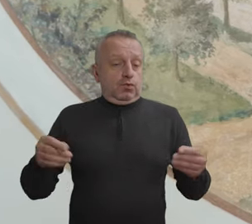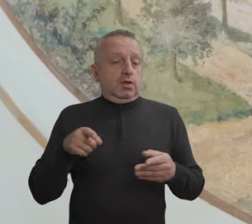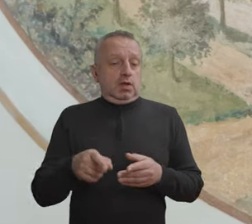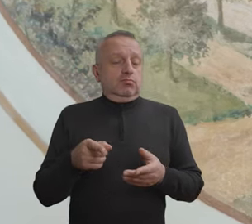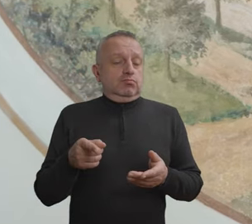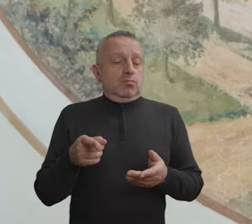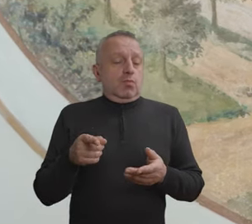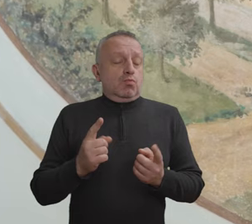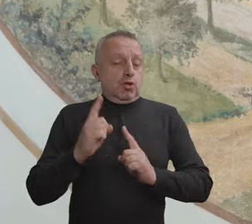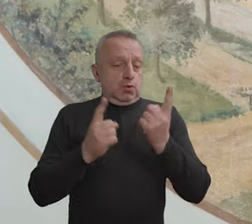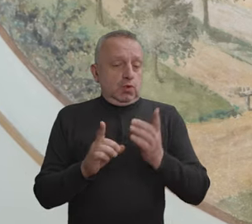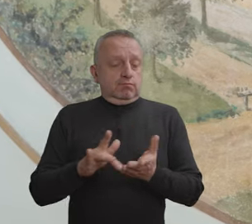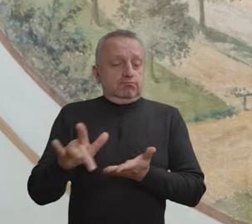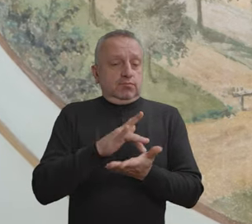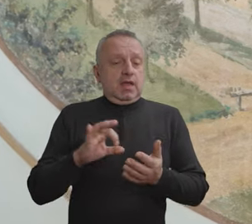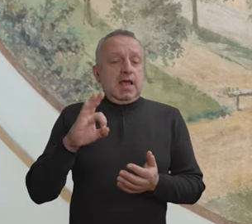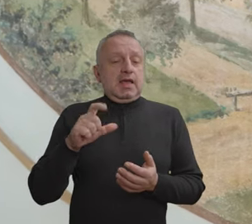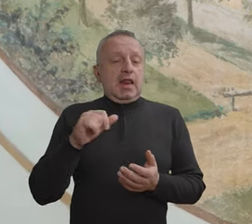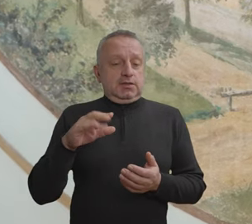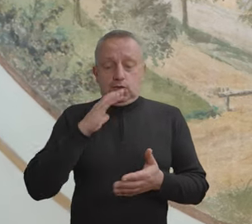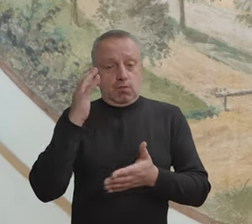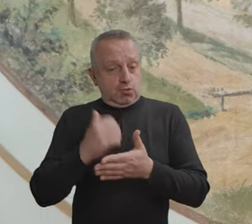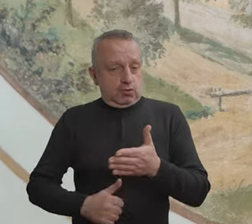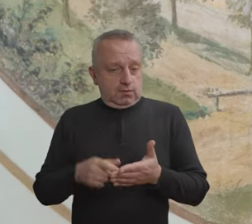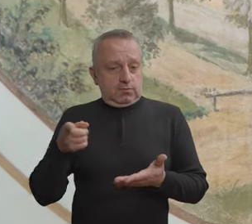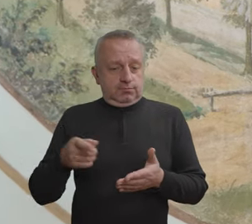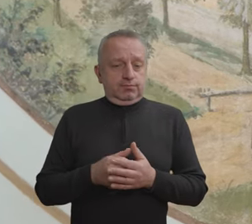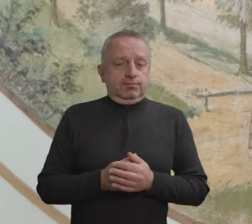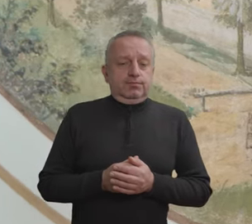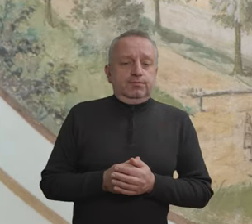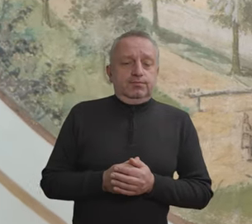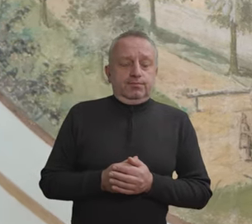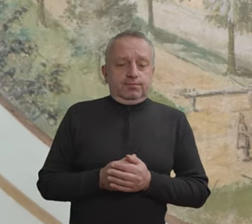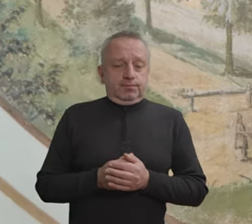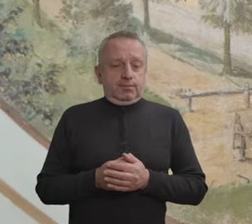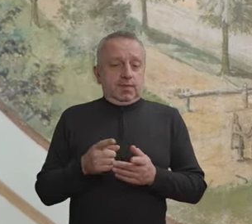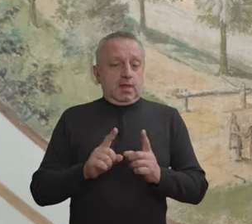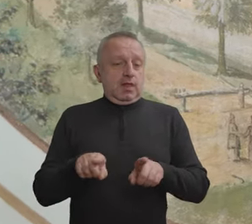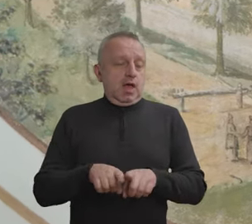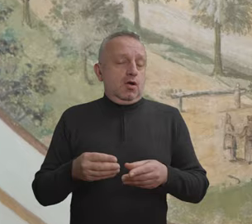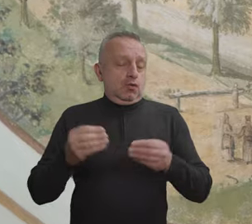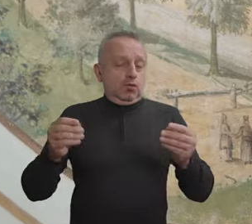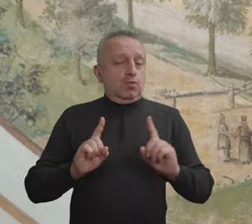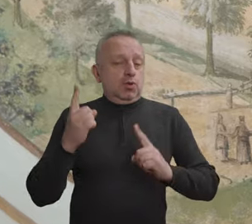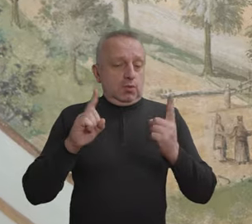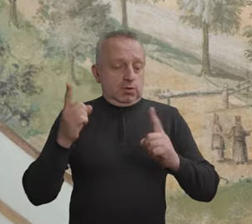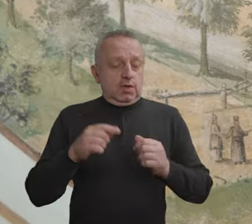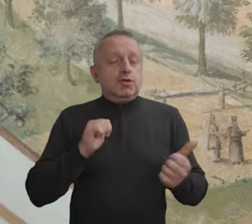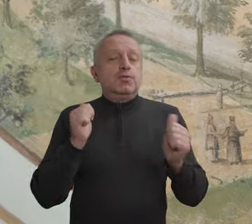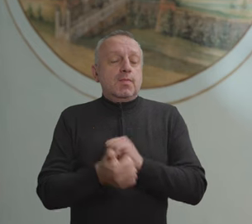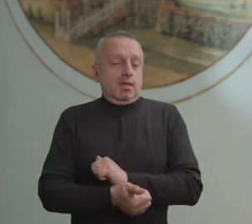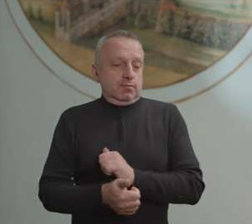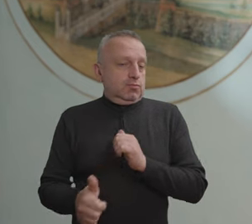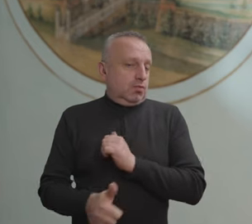chłopów hrabia Alfred Potocki wykorzystał pieniądze z odszkodowania na modernizację zakładów przemysłowych i